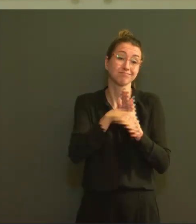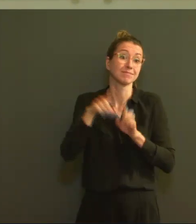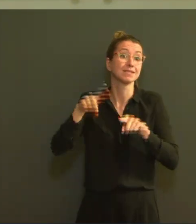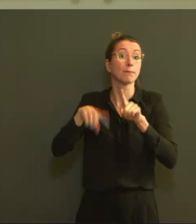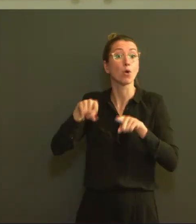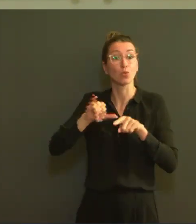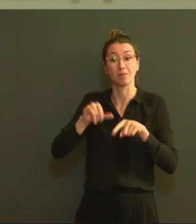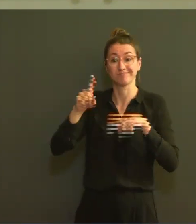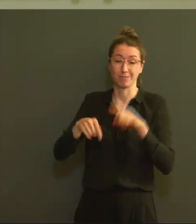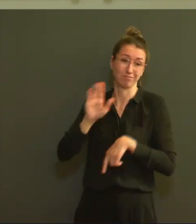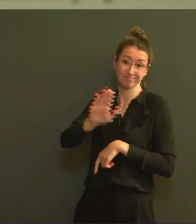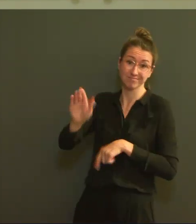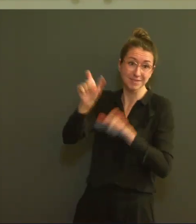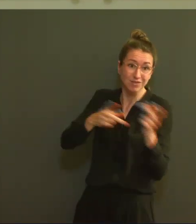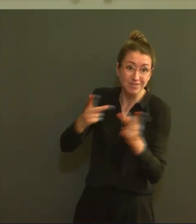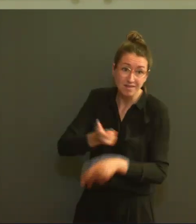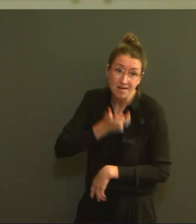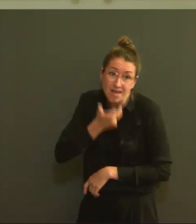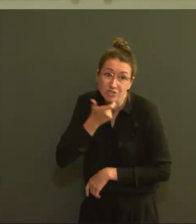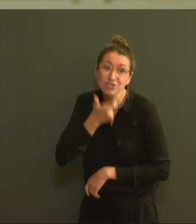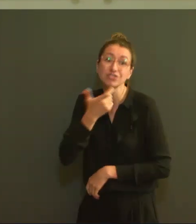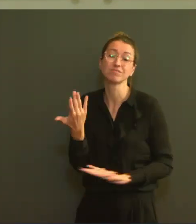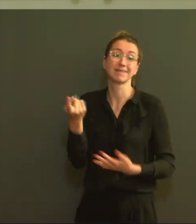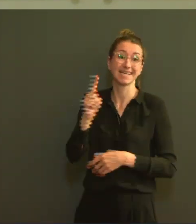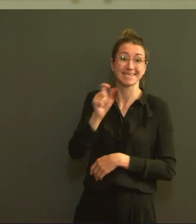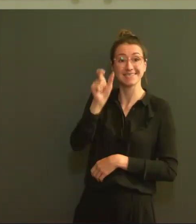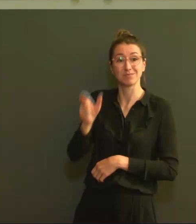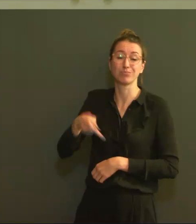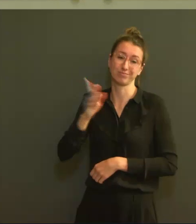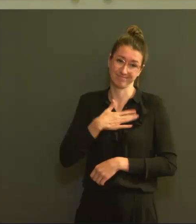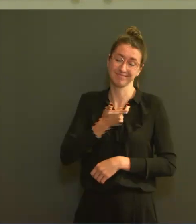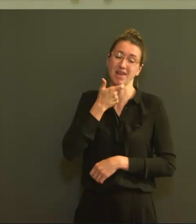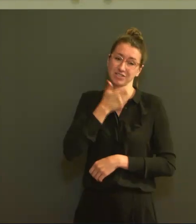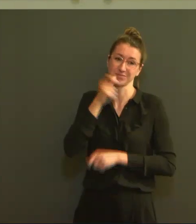âges, puisque ce sont surtout les personnes âgées qui sont hospitalisées.